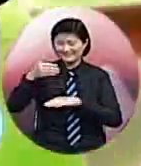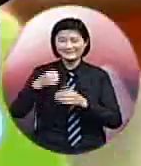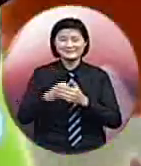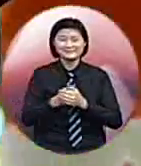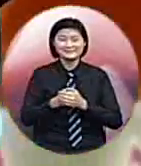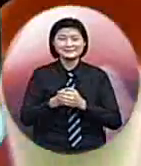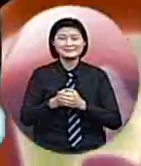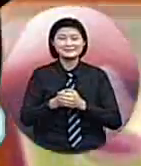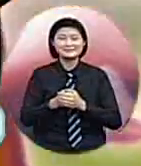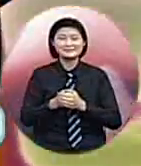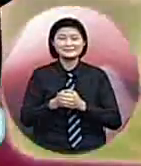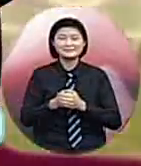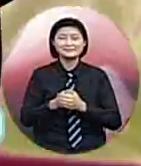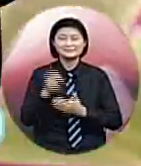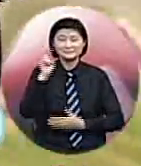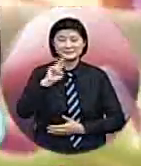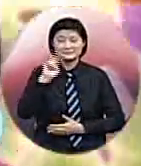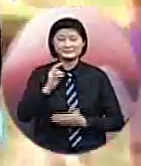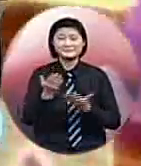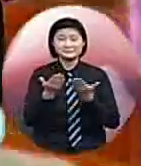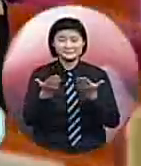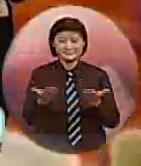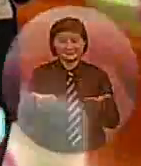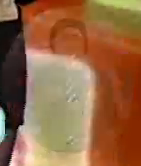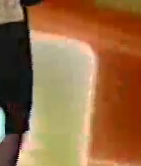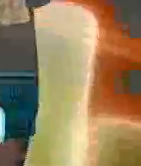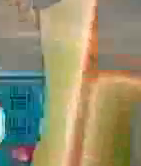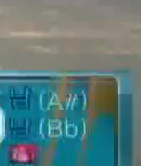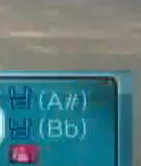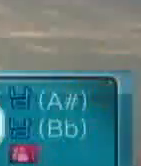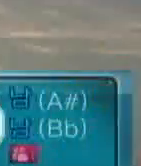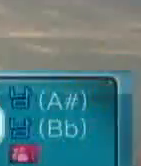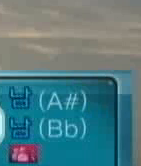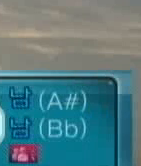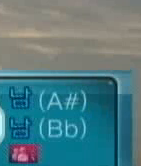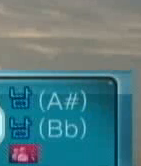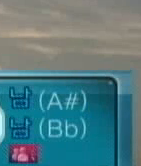자, 음악 드리겠습니다. 네. 자, 음악 갑시다.